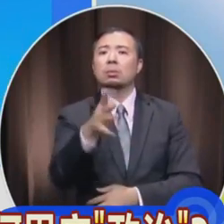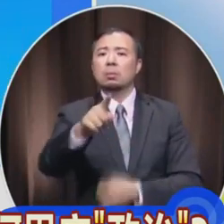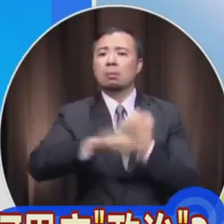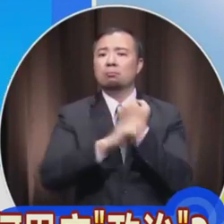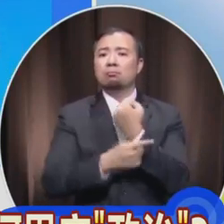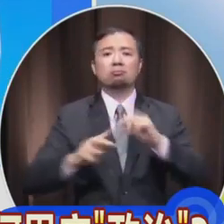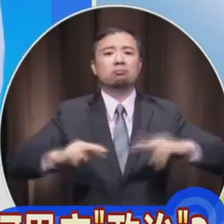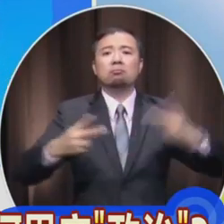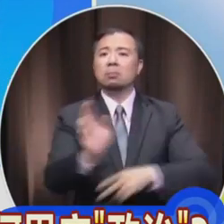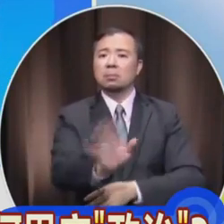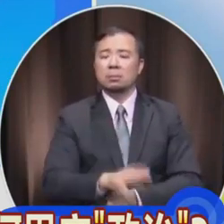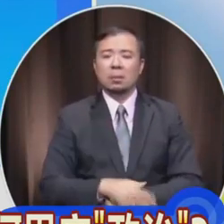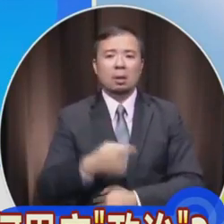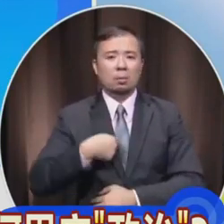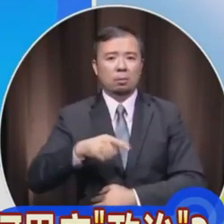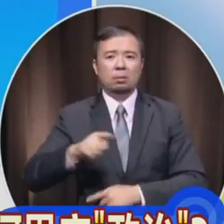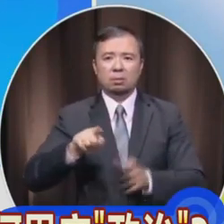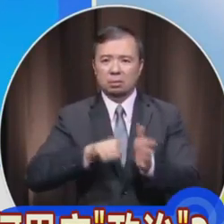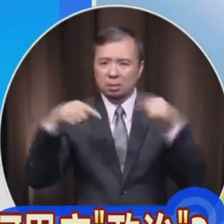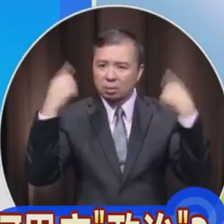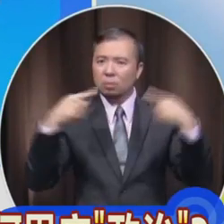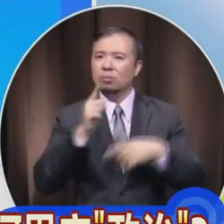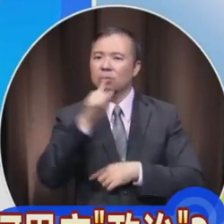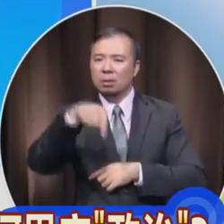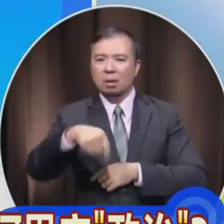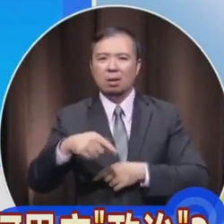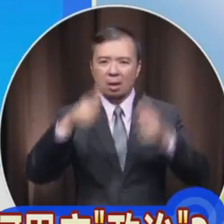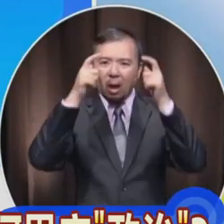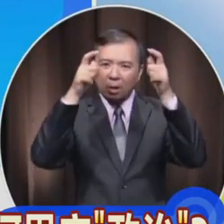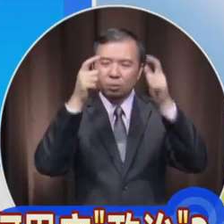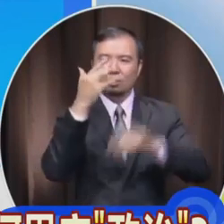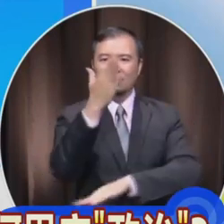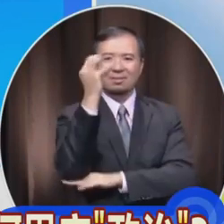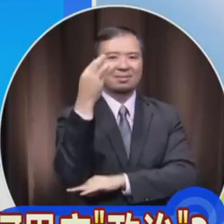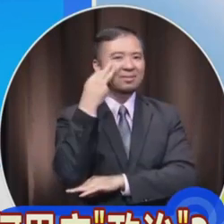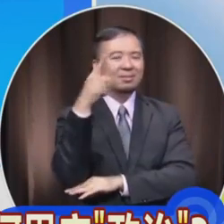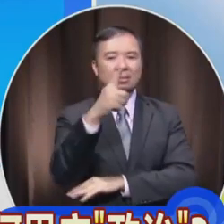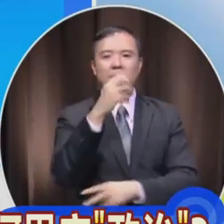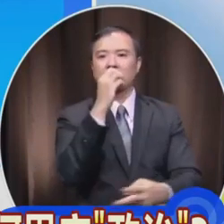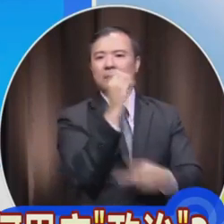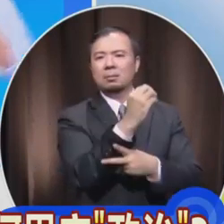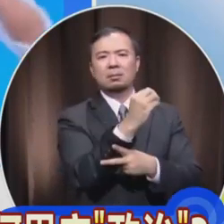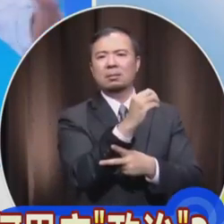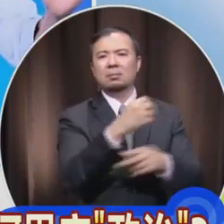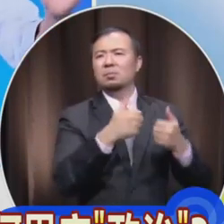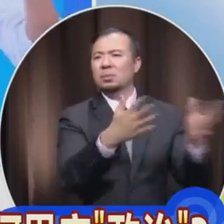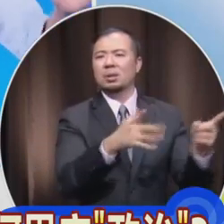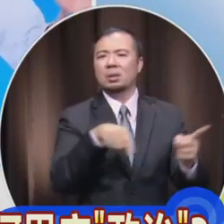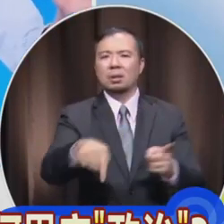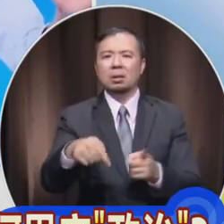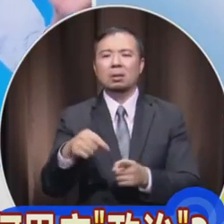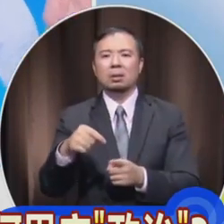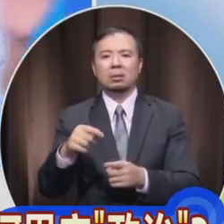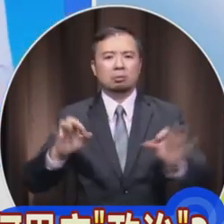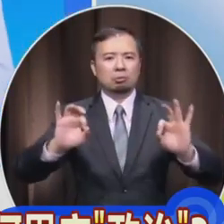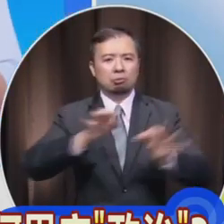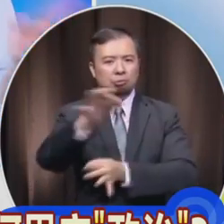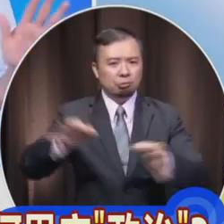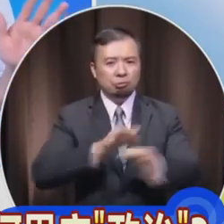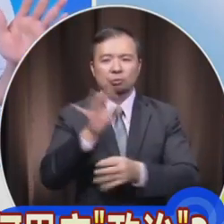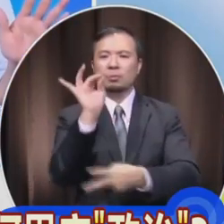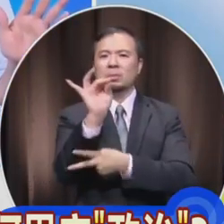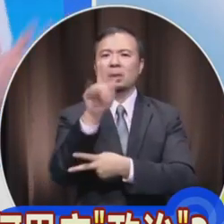以我一直讲高雄政治0分，经济100分，统独拜托你们去台北政治中心，高雄